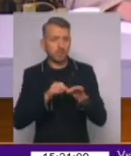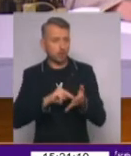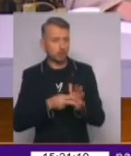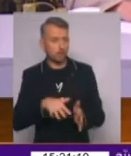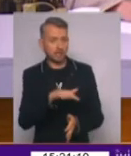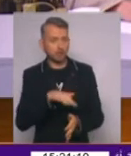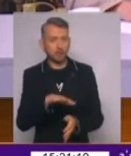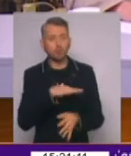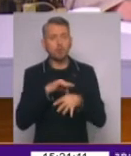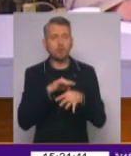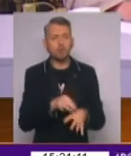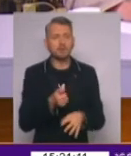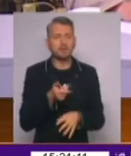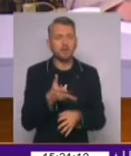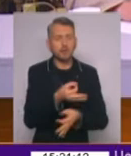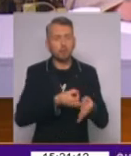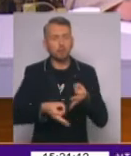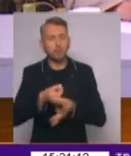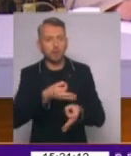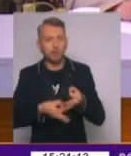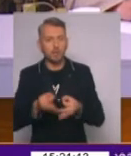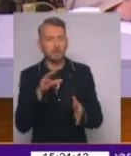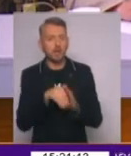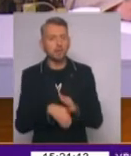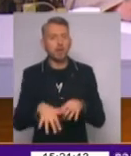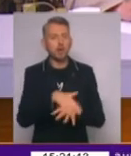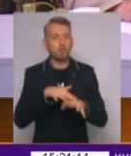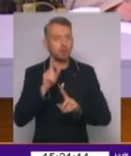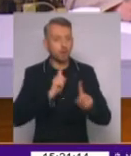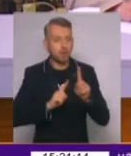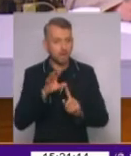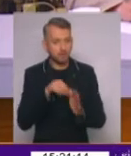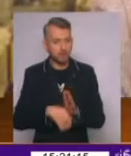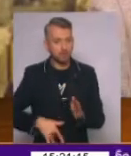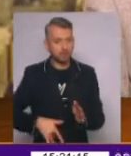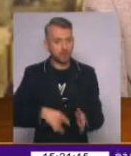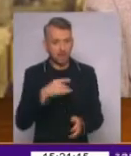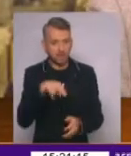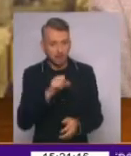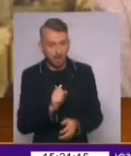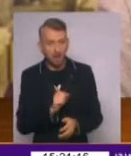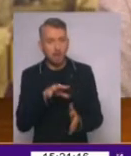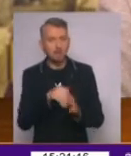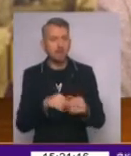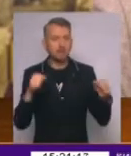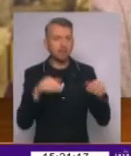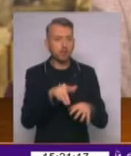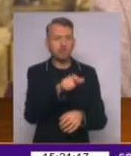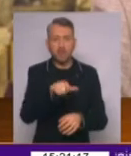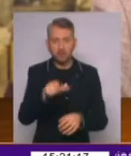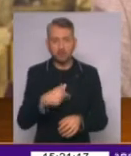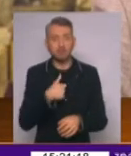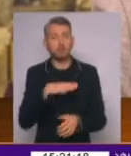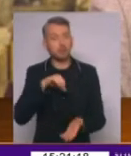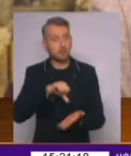Угу. Було проведено ціла низка обговорень в рамках громадської ради при Печерській РДА, в рамках зборів мешканців, я була на